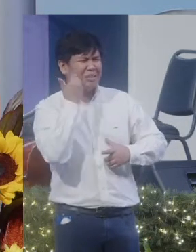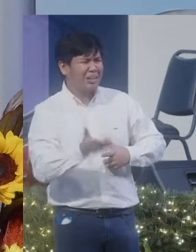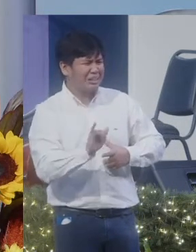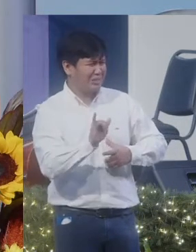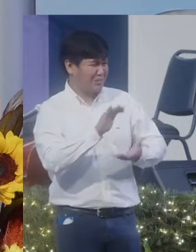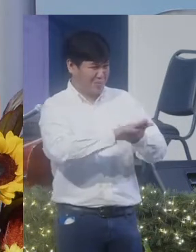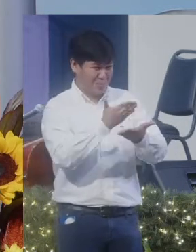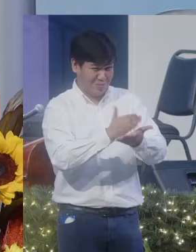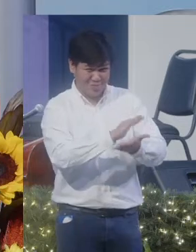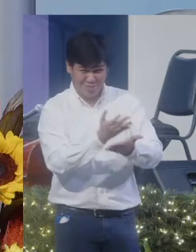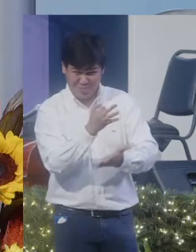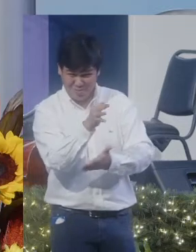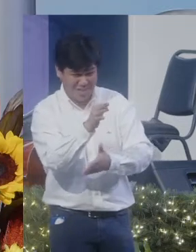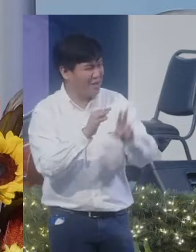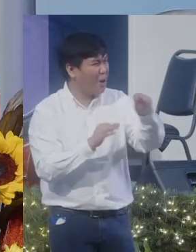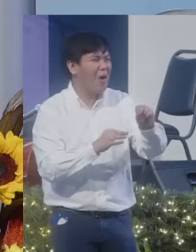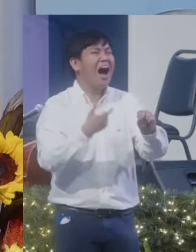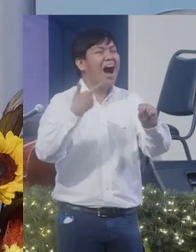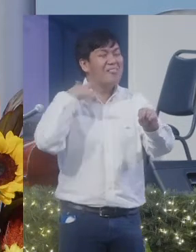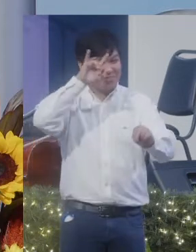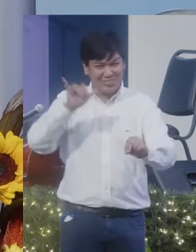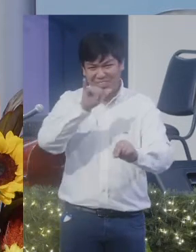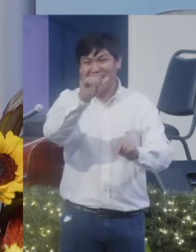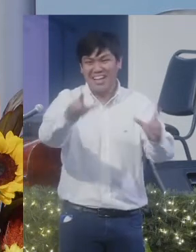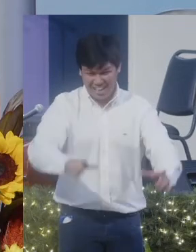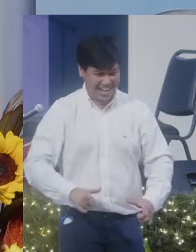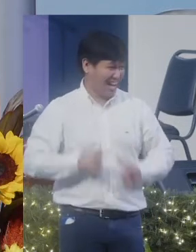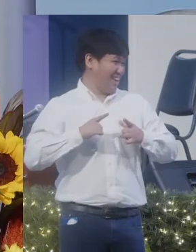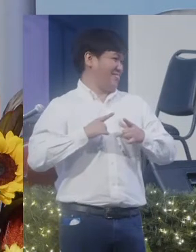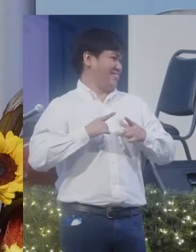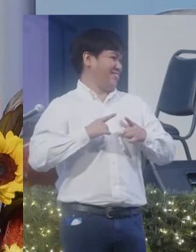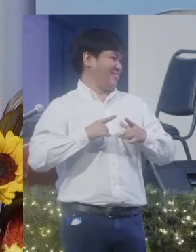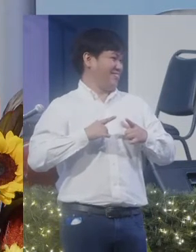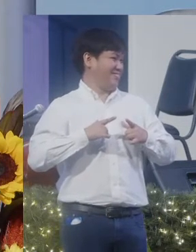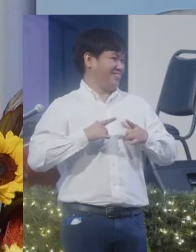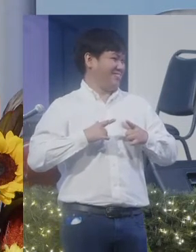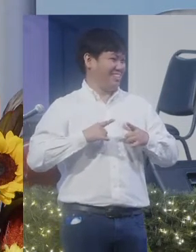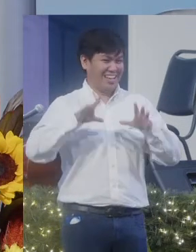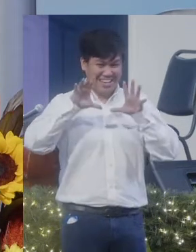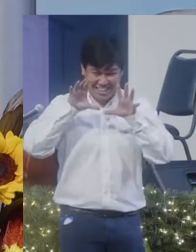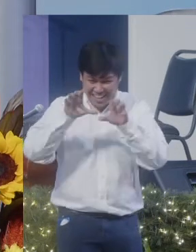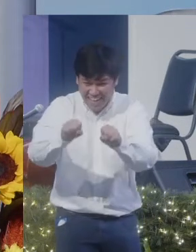May eternal life. You will be catching men.